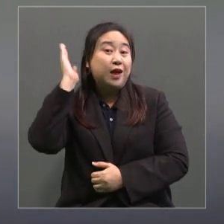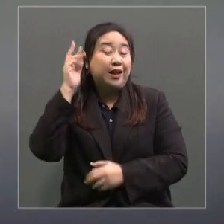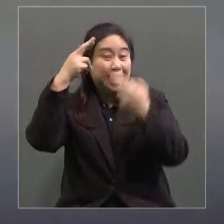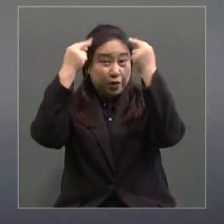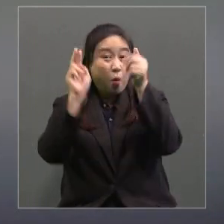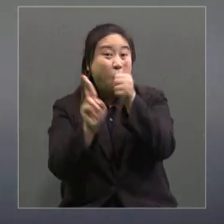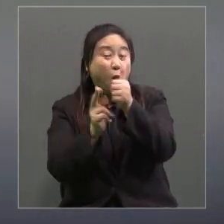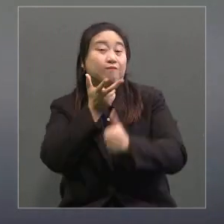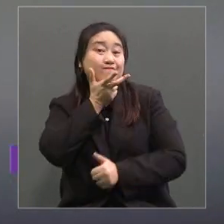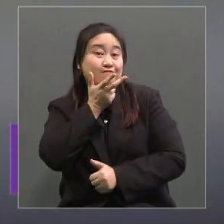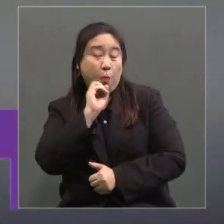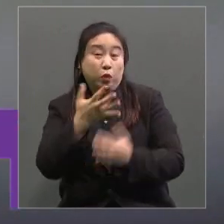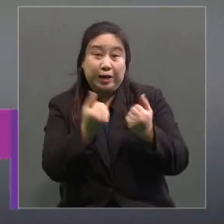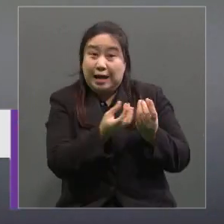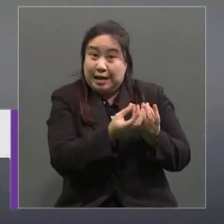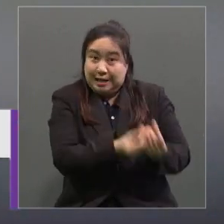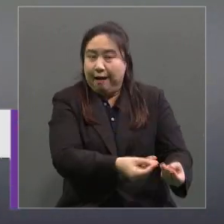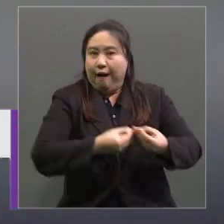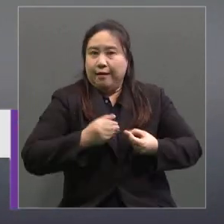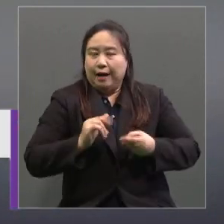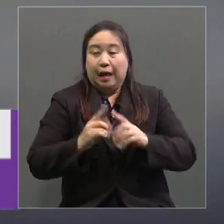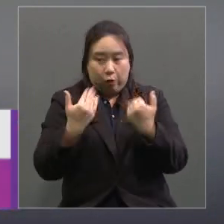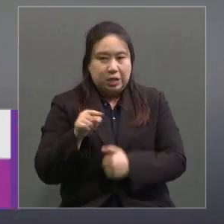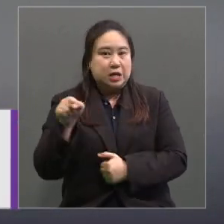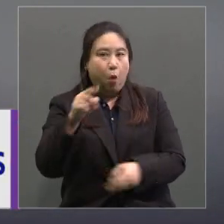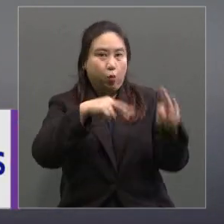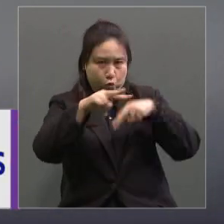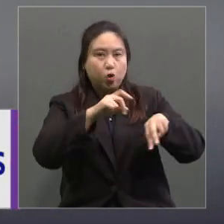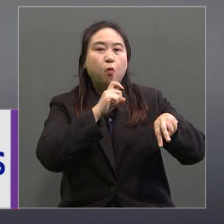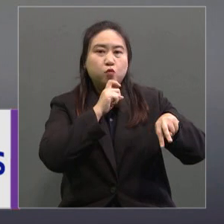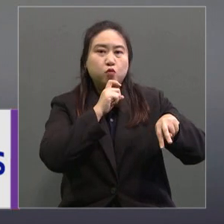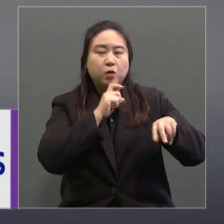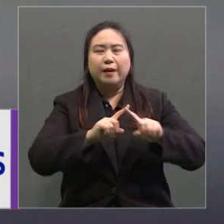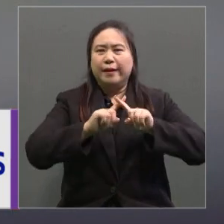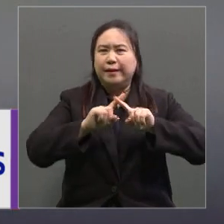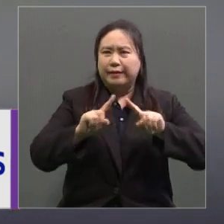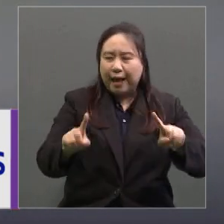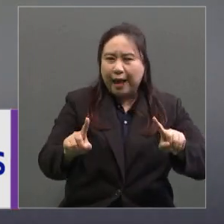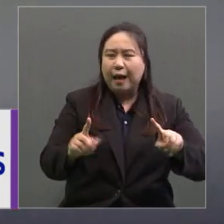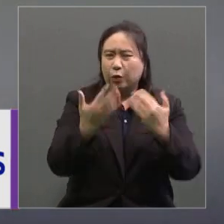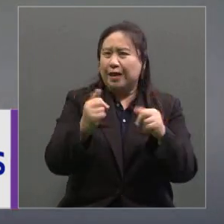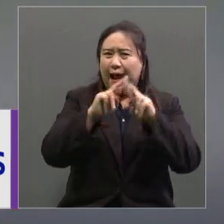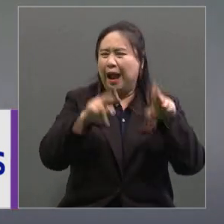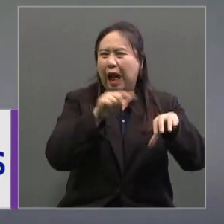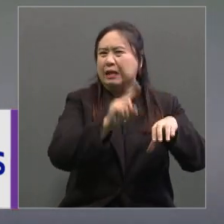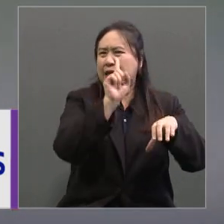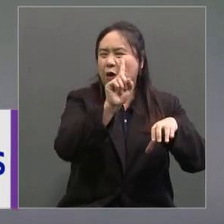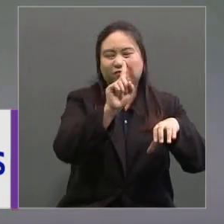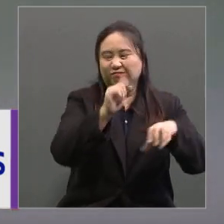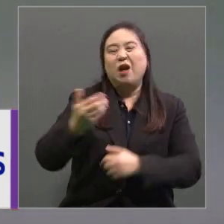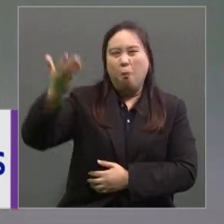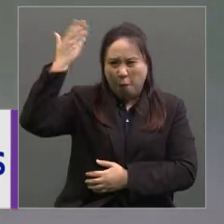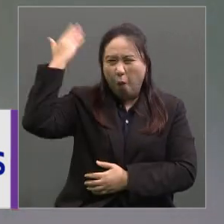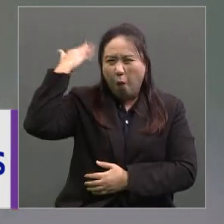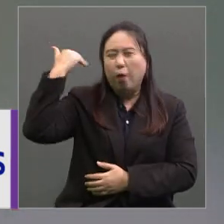ได้รับรายงานรายละเอียดมาแต่ว่าตอนนี้ฝ่ายที่เกี่ยวข้องเขากำลังตรวจสอบอยู่นะครับแต่ความจริงที่ผ่านมาไม่ใช่เฉพาะกรณีนี้หรอกก่อนจะเกิดก